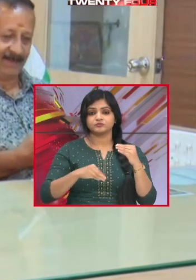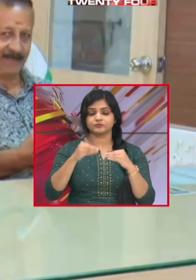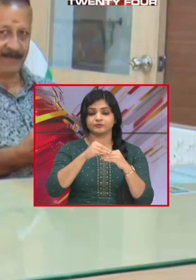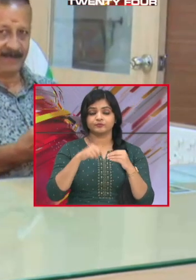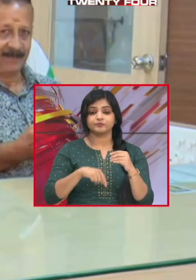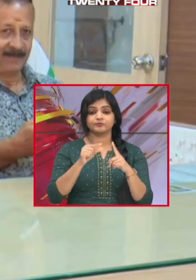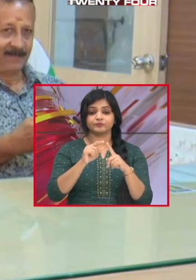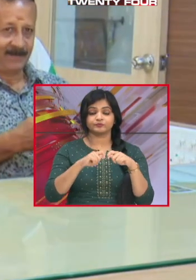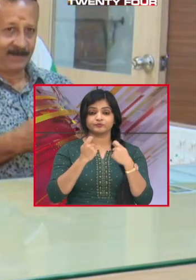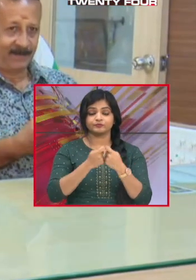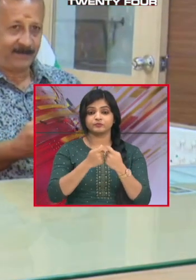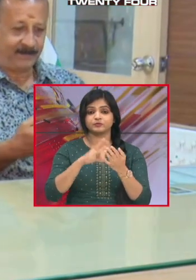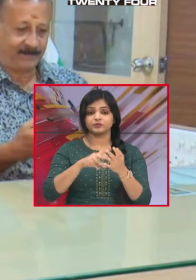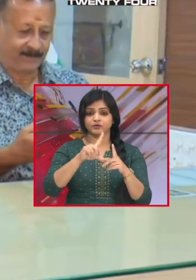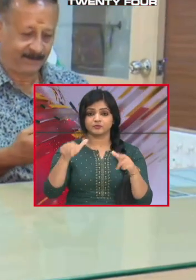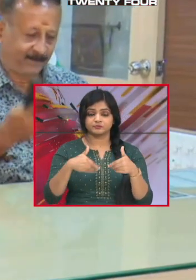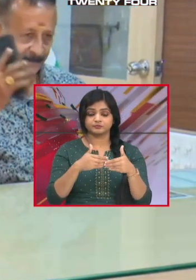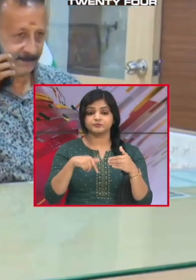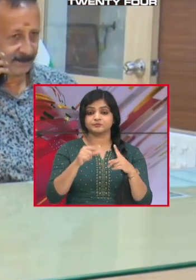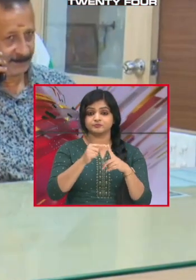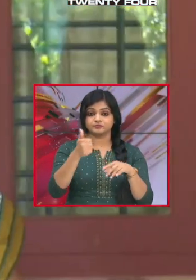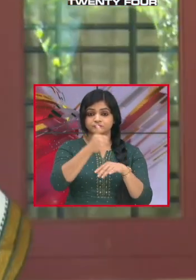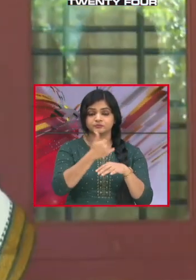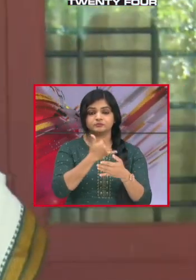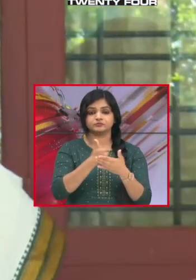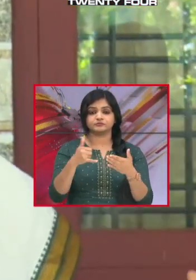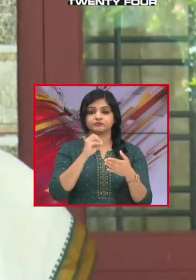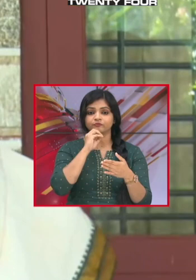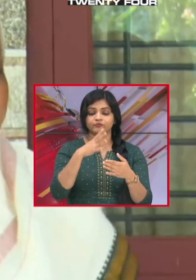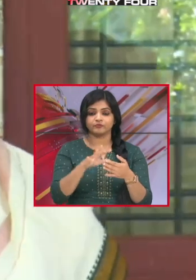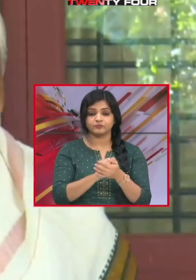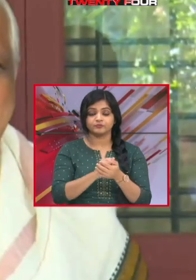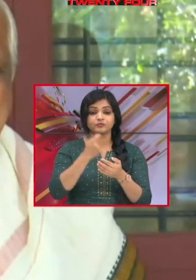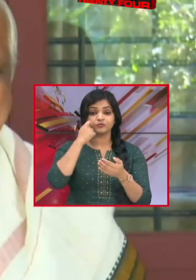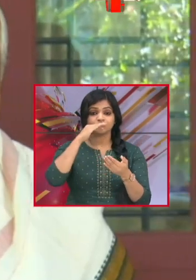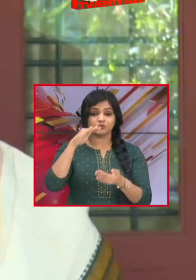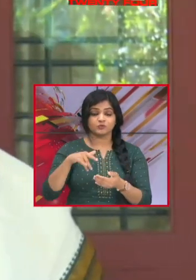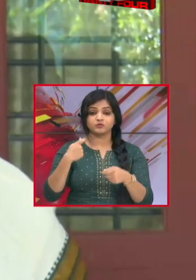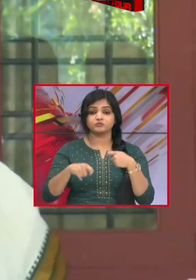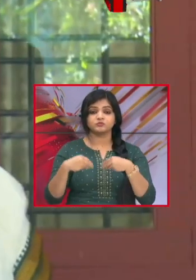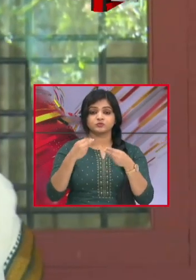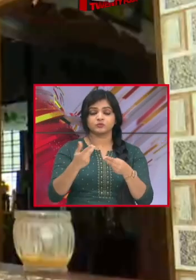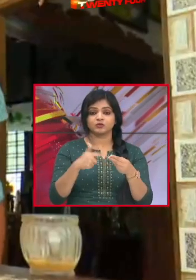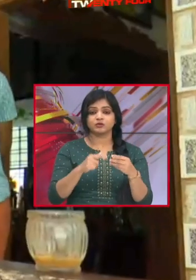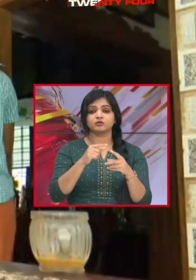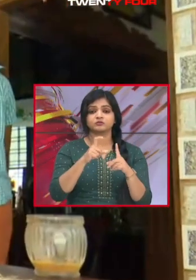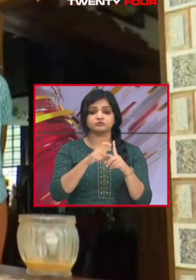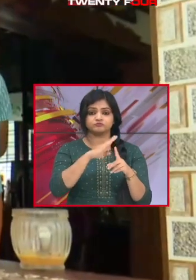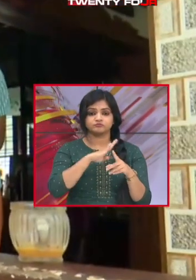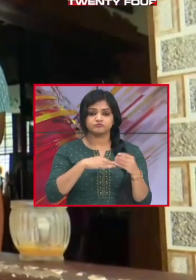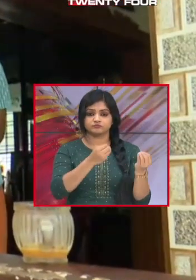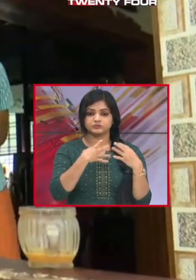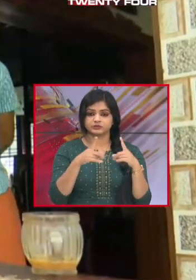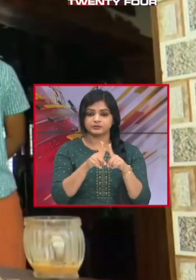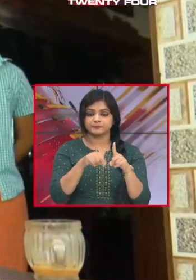പാറമേക്കാവ് ദേവസ്വം മാനേജിംഗ് കമ്മിറ്റി ചേർന്ന് പെരുവനത്തെ മാറ്റിയ തീരുമാനം പ്രഖ്യാപിച്ചു. എന്നാൽ മകനെ കൊട്ടിച്ചത് ദേവസ്വമാണെന്നായിരുന്നു പെരുവനത്തിന്റെ പ്രതികരണം. മേള